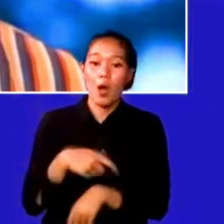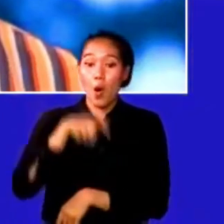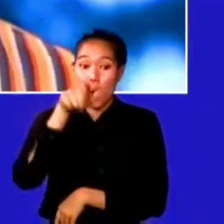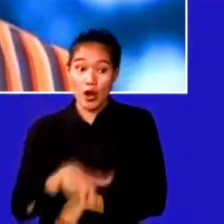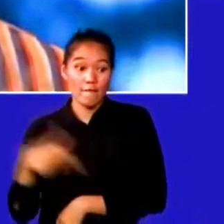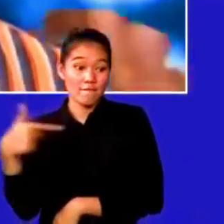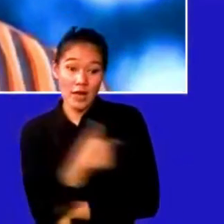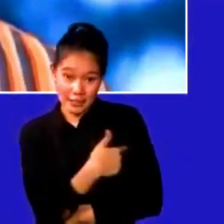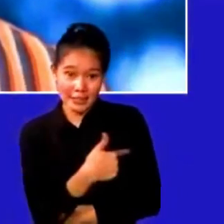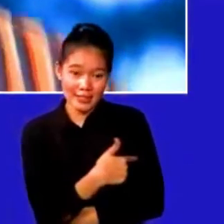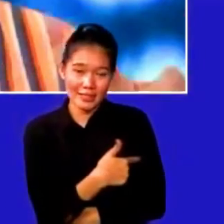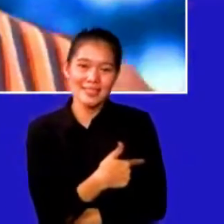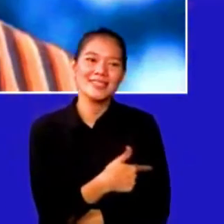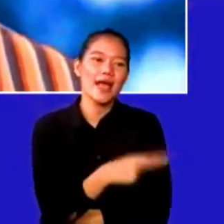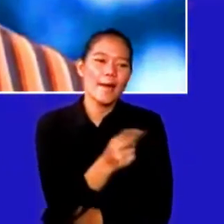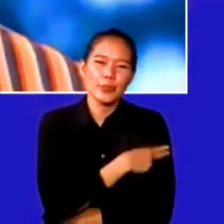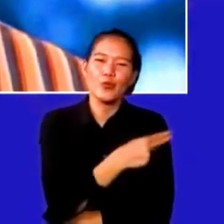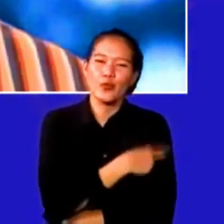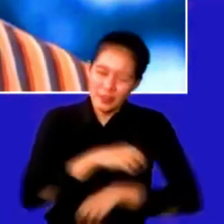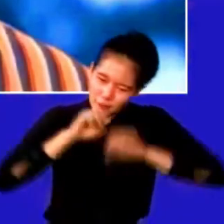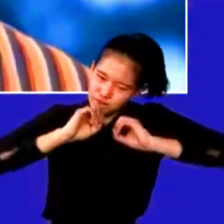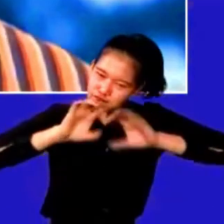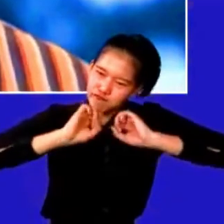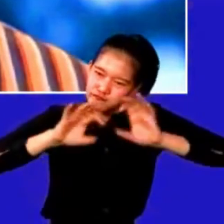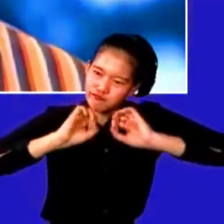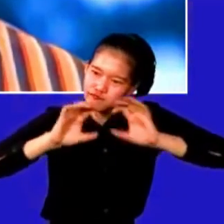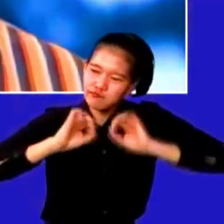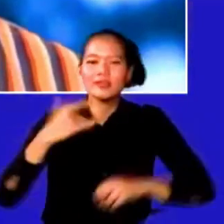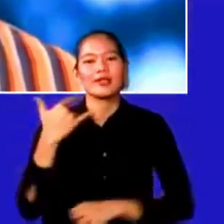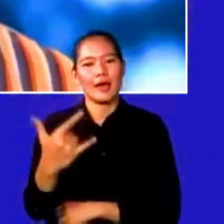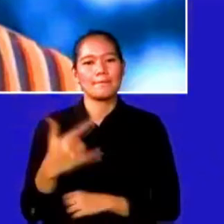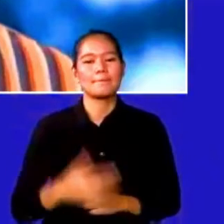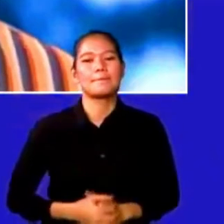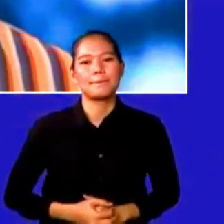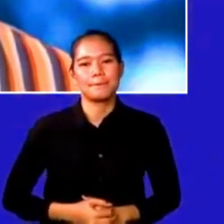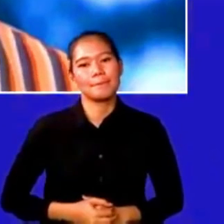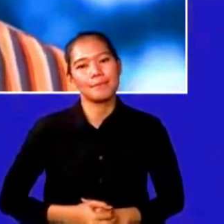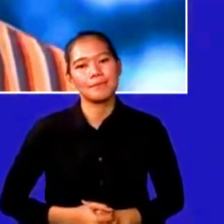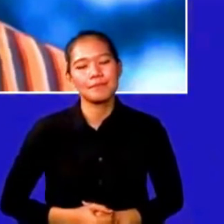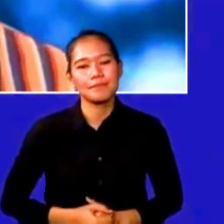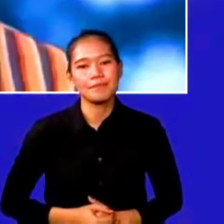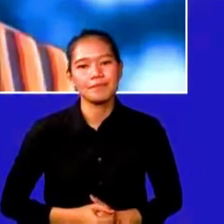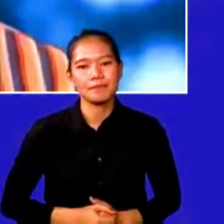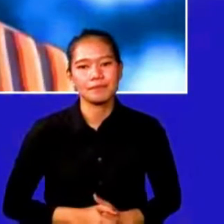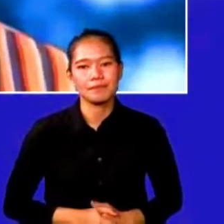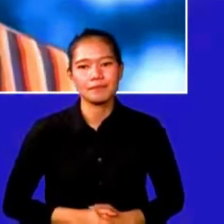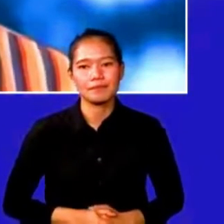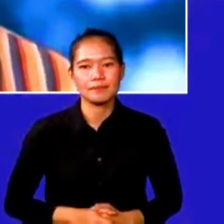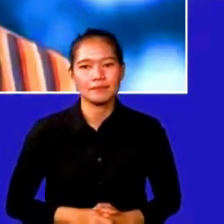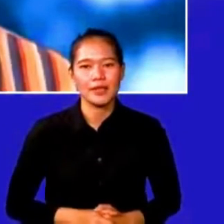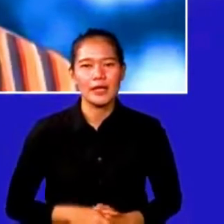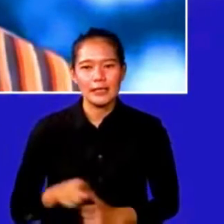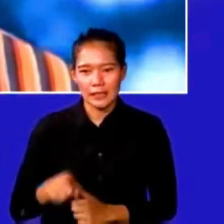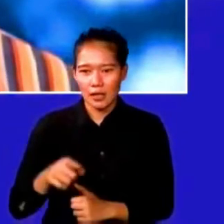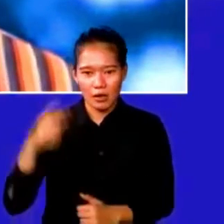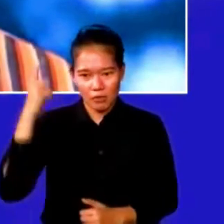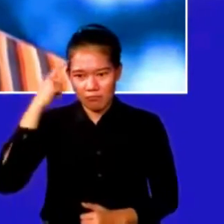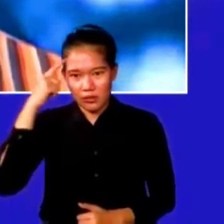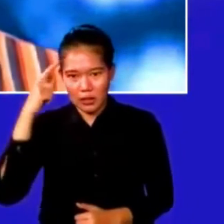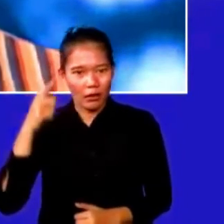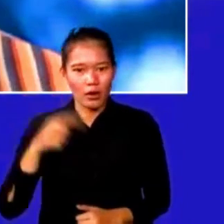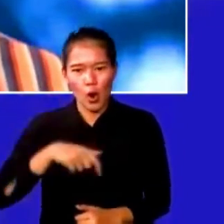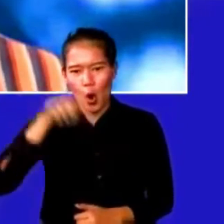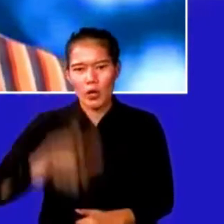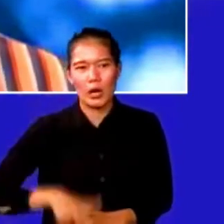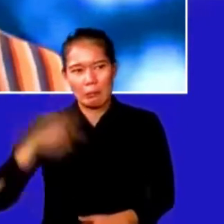orang lepasin Asih warna khas mengingatkan lagi orang yang mau divaksin untuk menjaga pertoko kesehatan tidak pernah